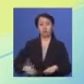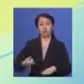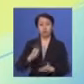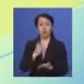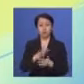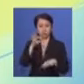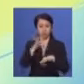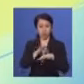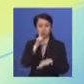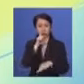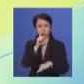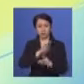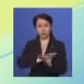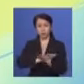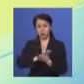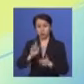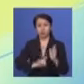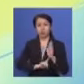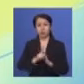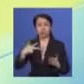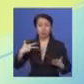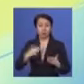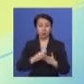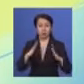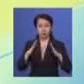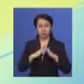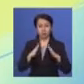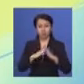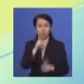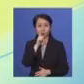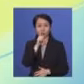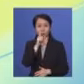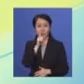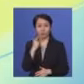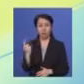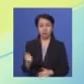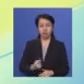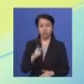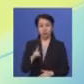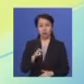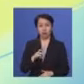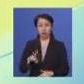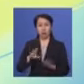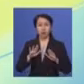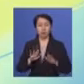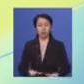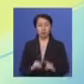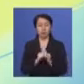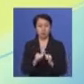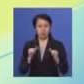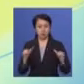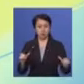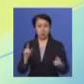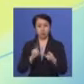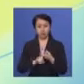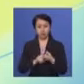выявлена больная птица, обеззараживаются. Началась вакцинация домашней птицы в радиусе 20 километров от очагов распространения